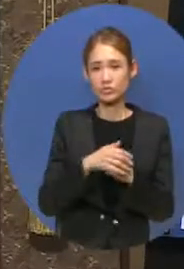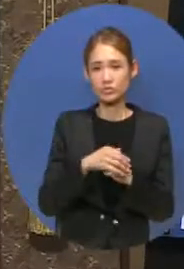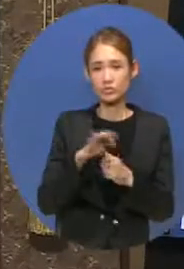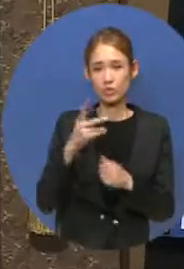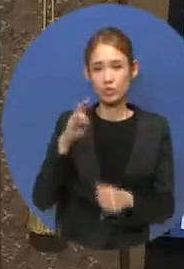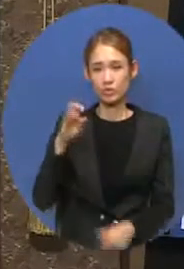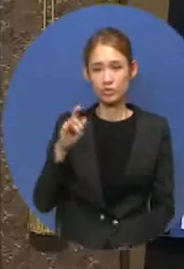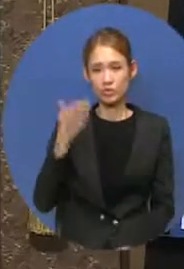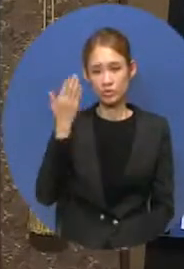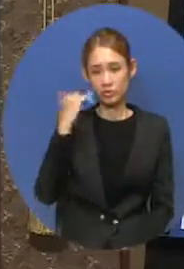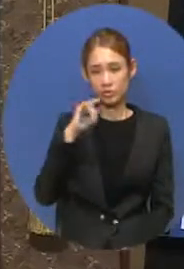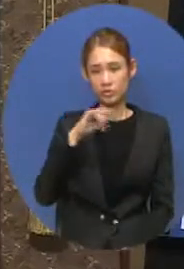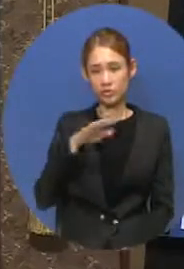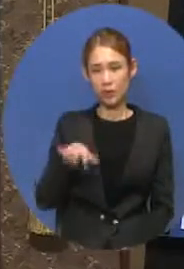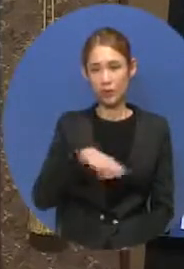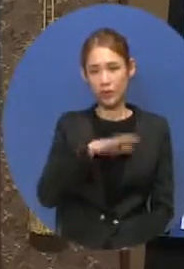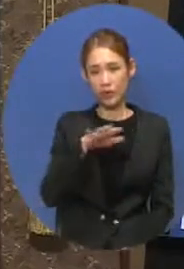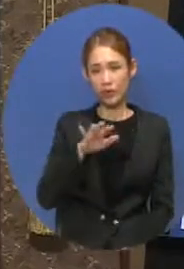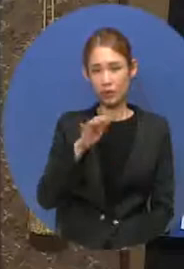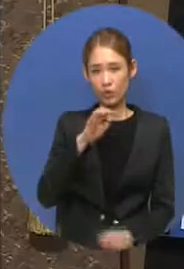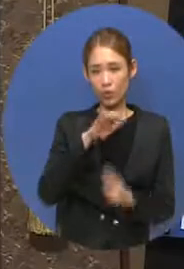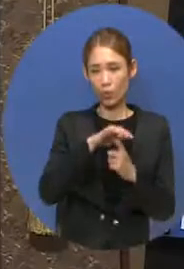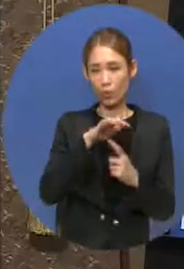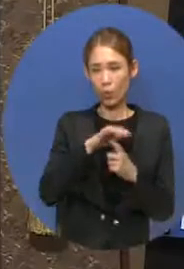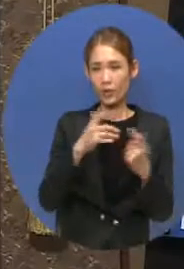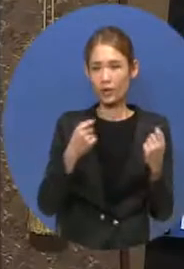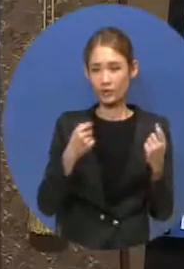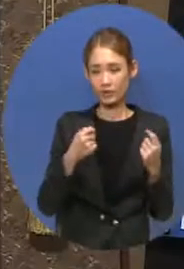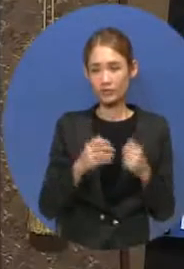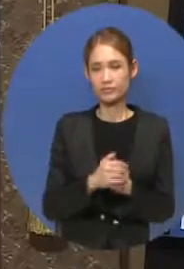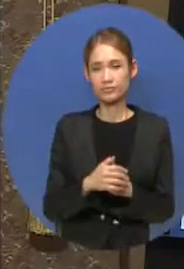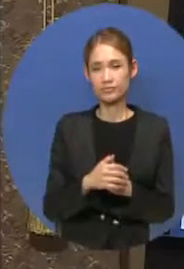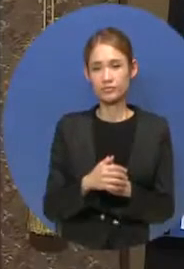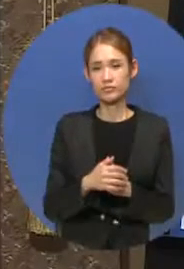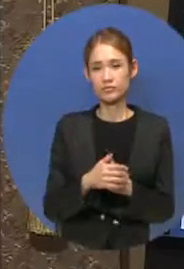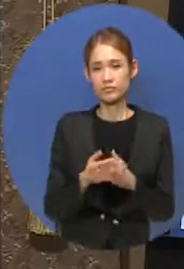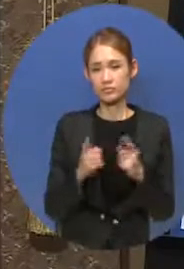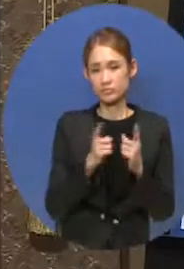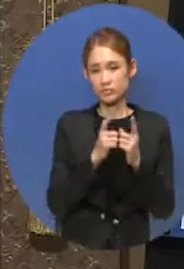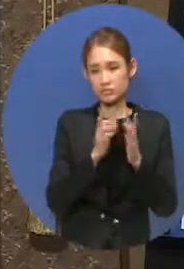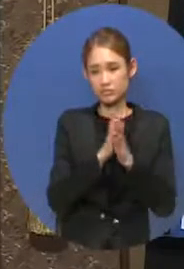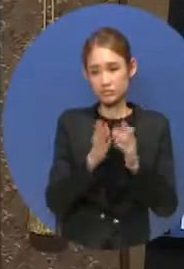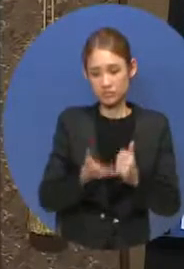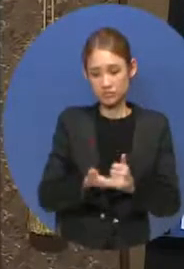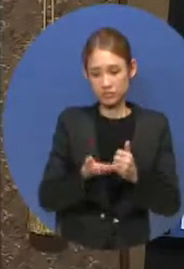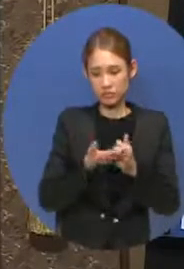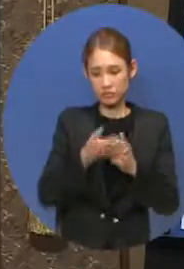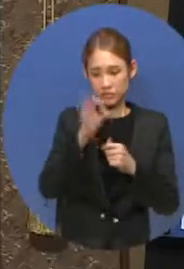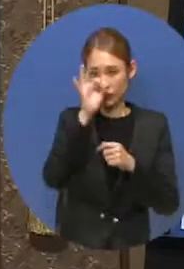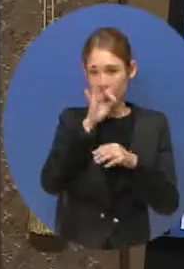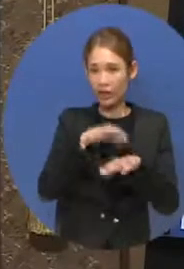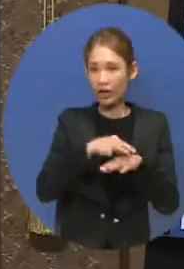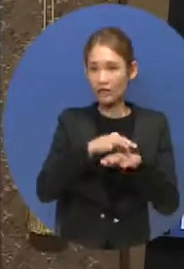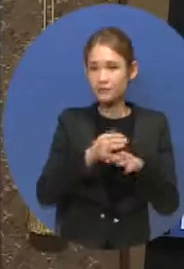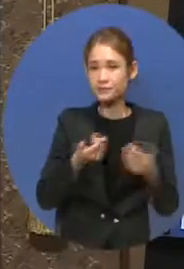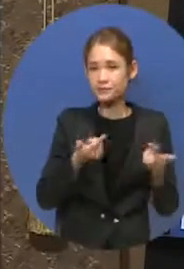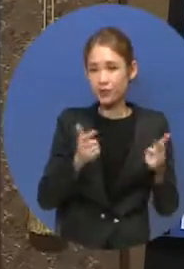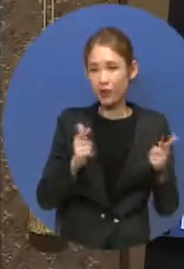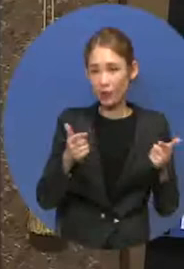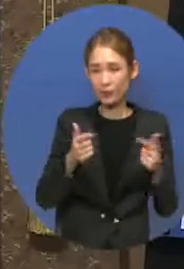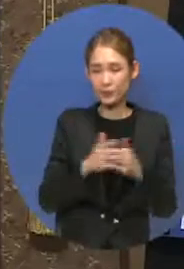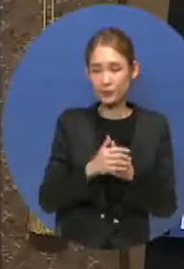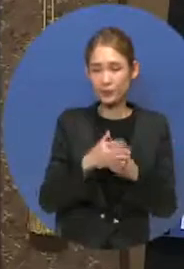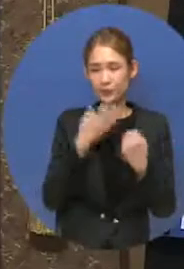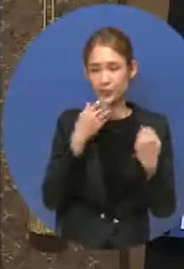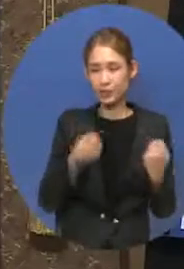토마토, 최근에는 배추, 호박 이런 걸 하시고요. 네. 거기서 직접 기르셔서 거기서 삼겹살 파티도 하시고요.